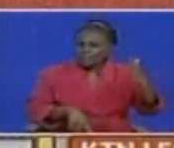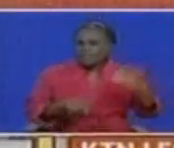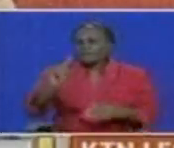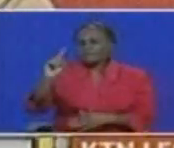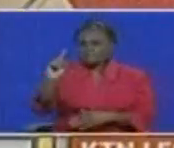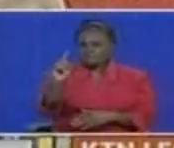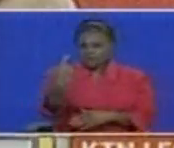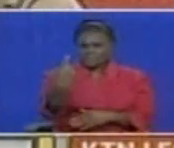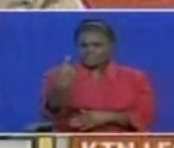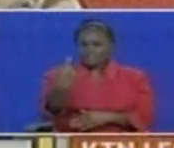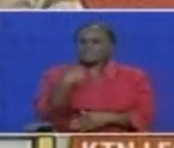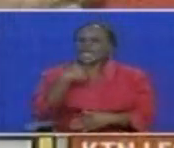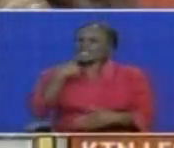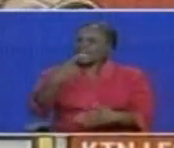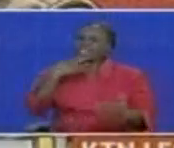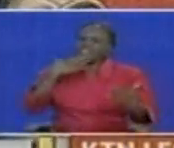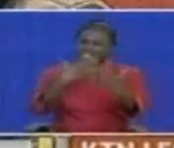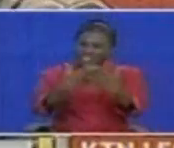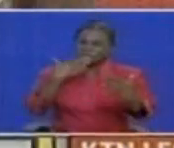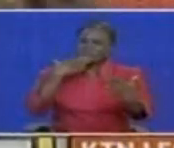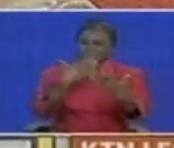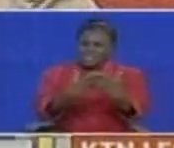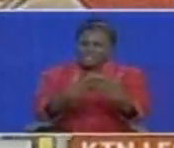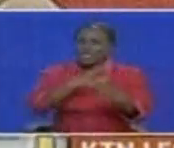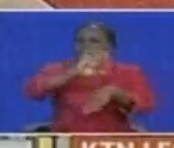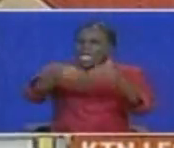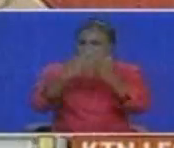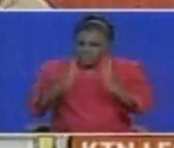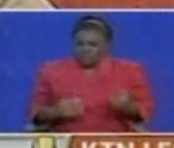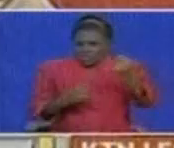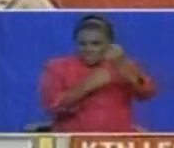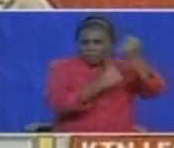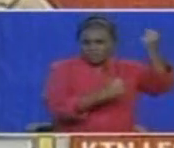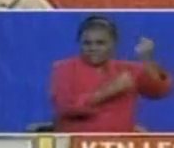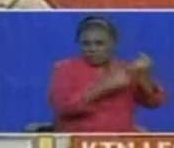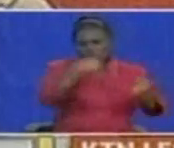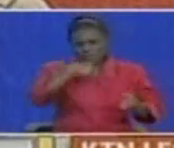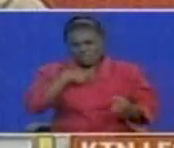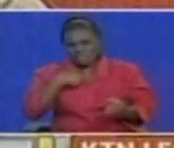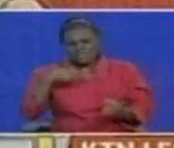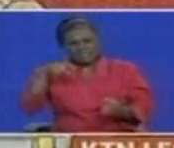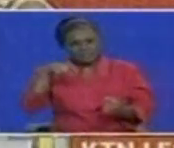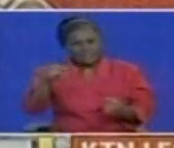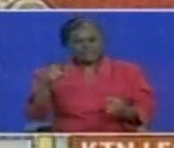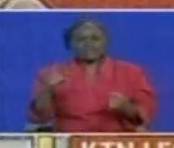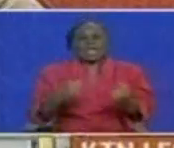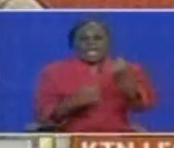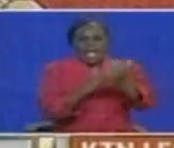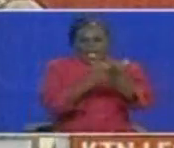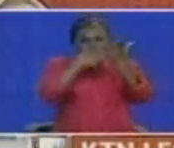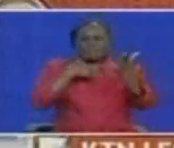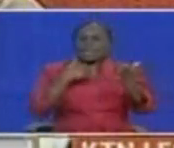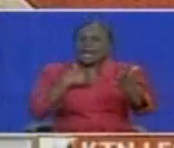kabla niseme nasema asante kwa kila mtu amekuwa kini support, wamekuwa real sana by the way, na kwa gharama fans wa